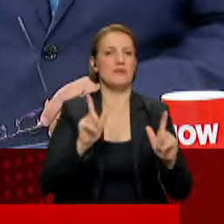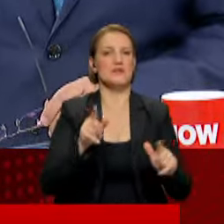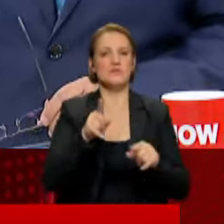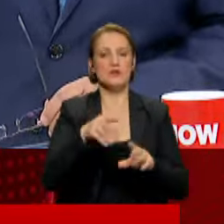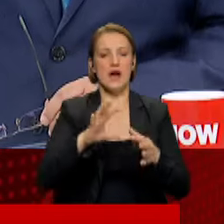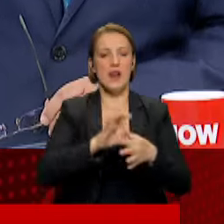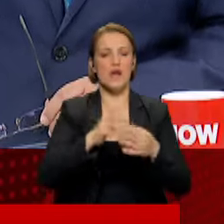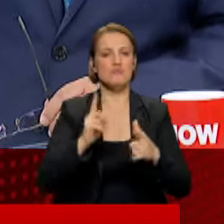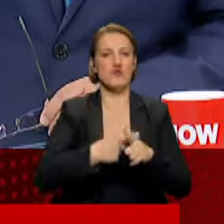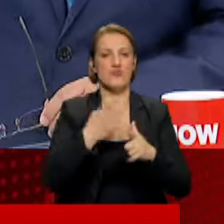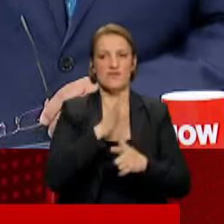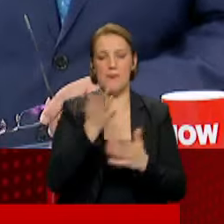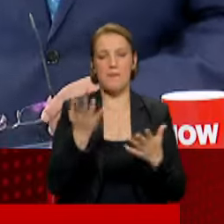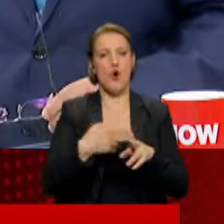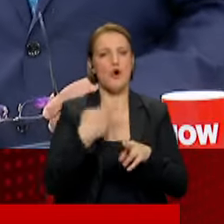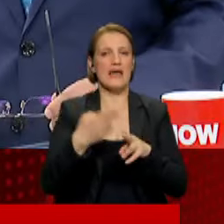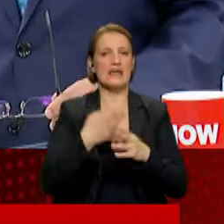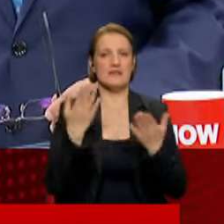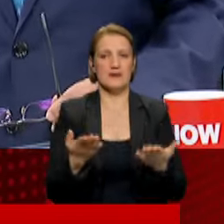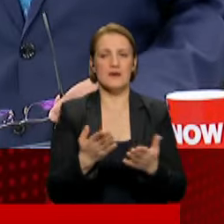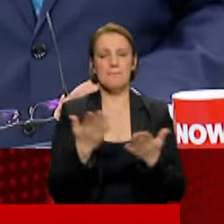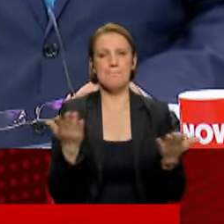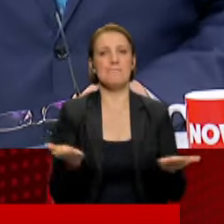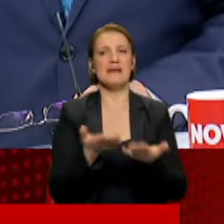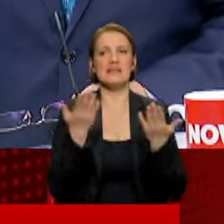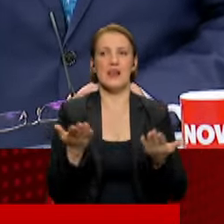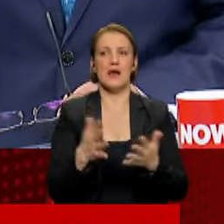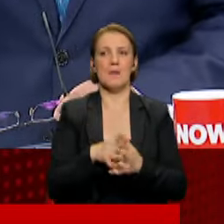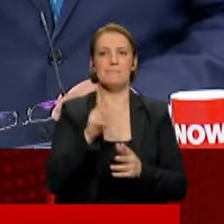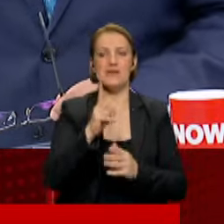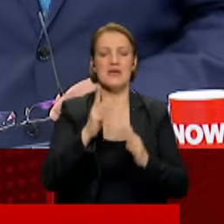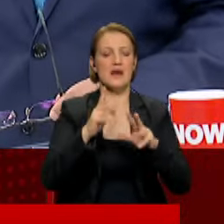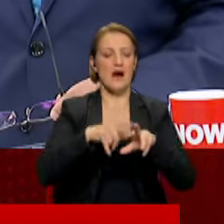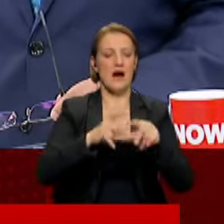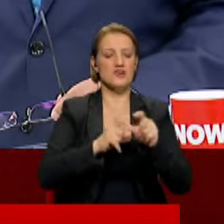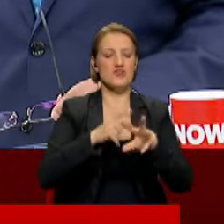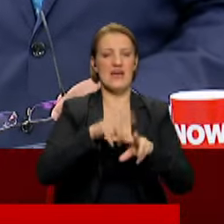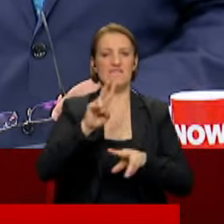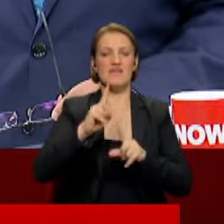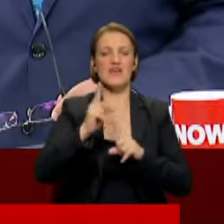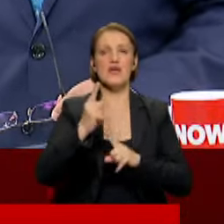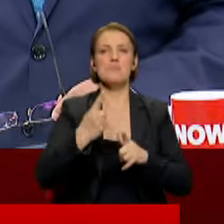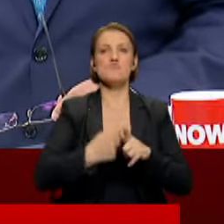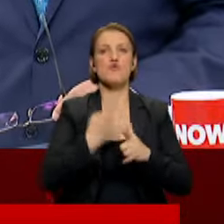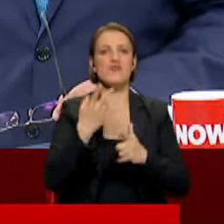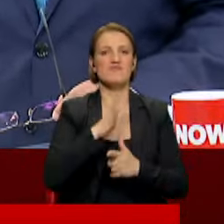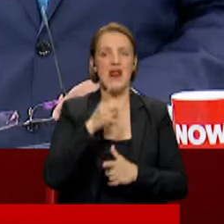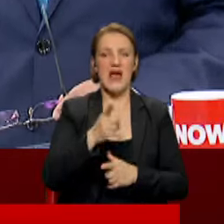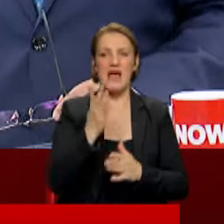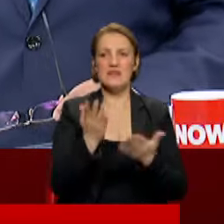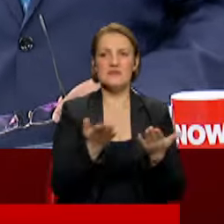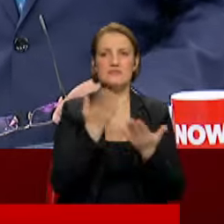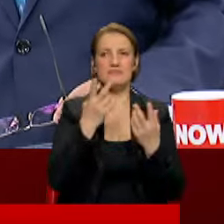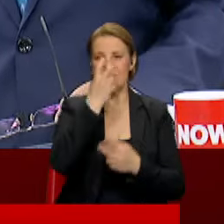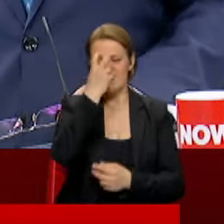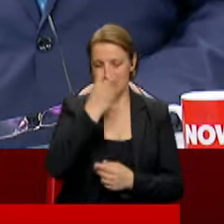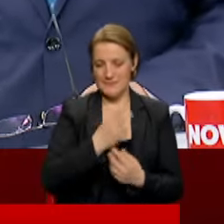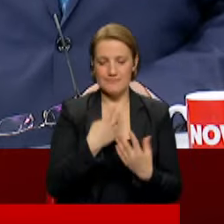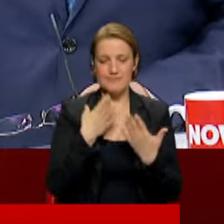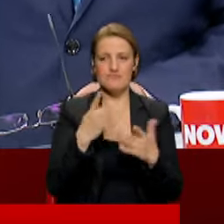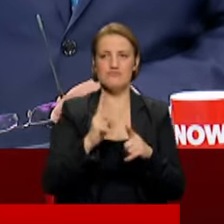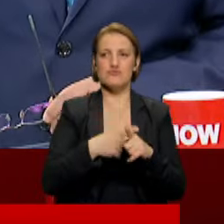projelerimiz var örnek şunu yapıyoruz Mesela bir aşevi projemiz var bunu en üzerinde durduğum projelerden